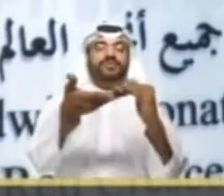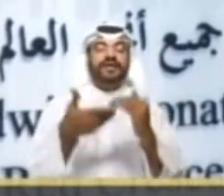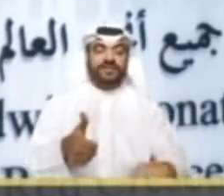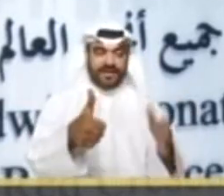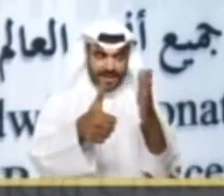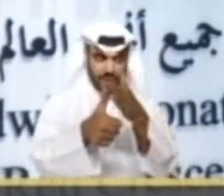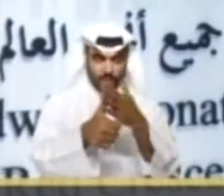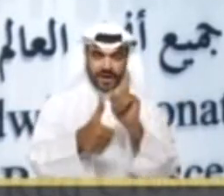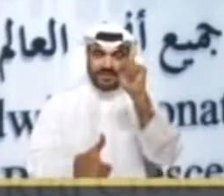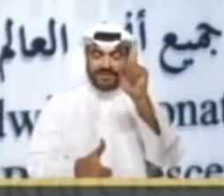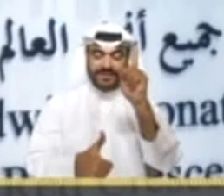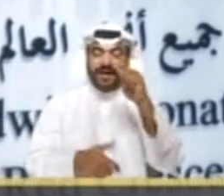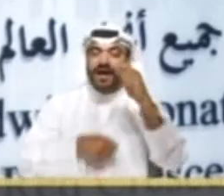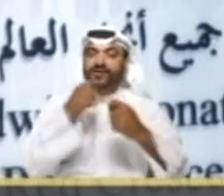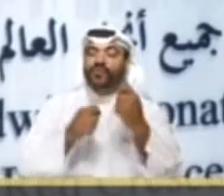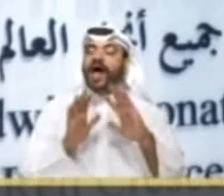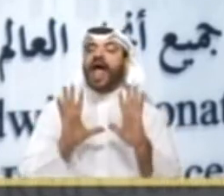أولها شغالين على